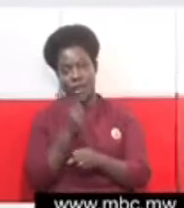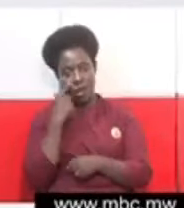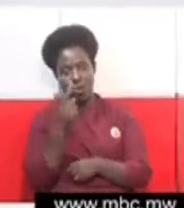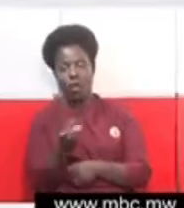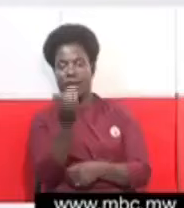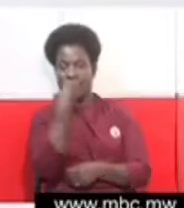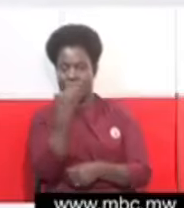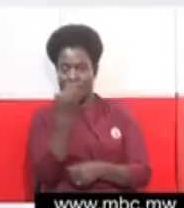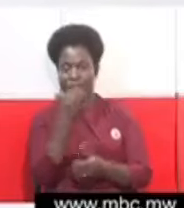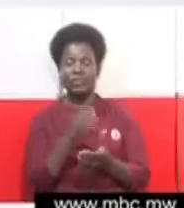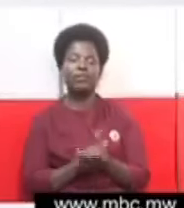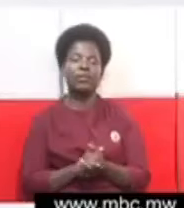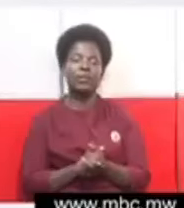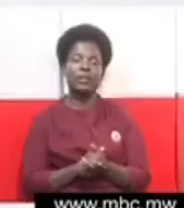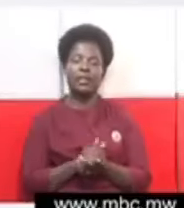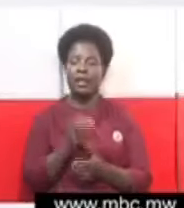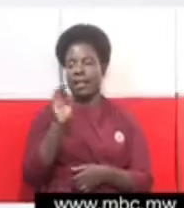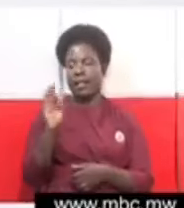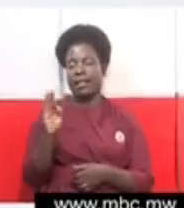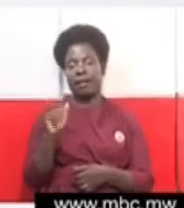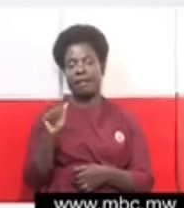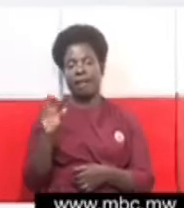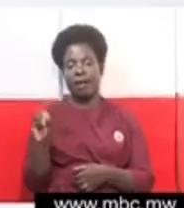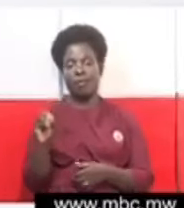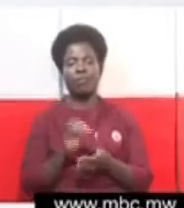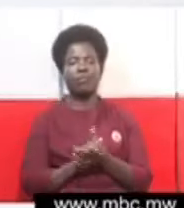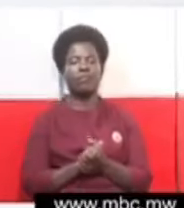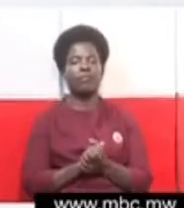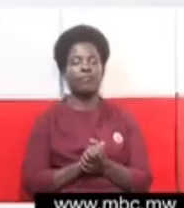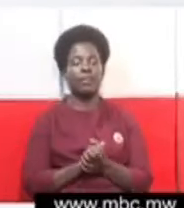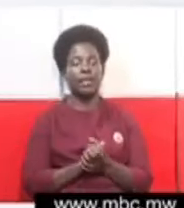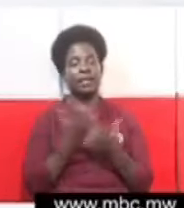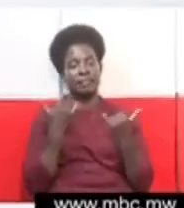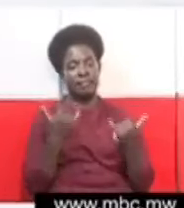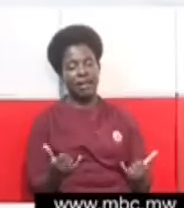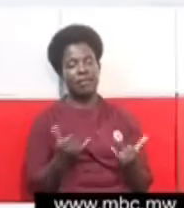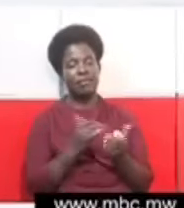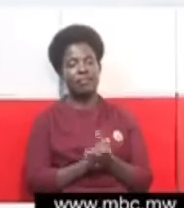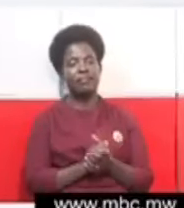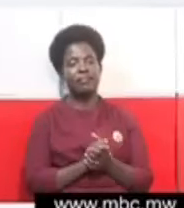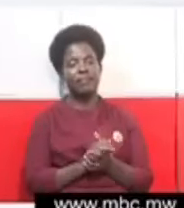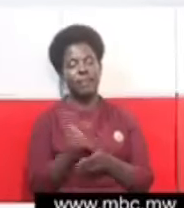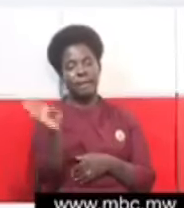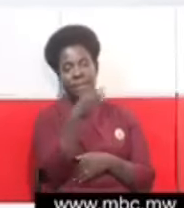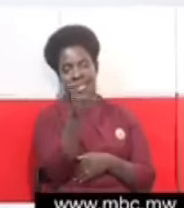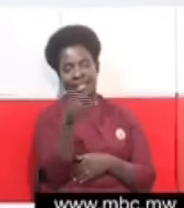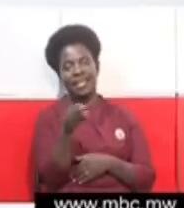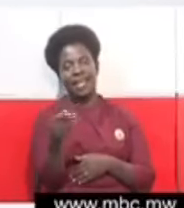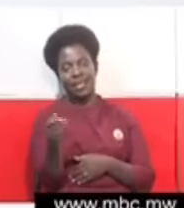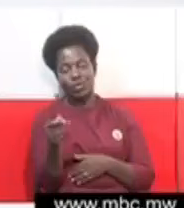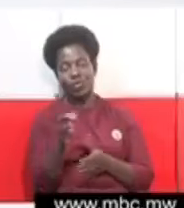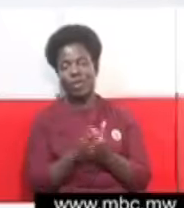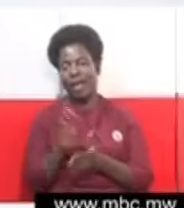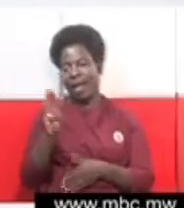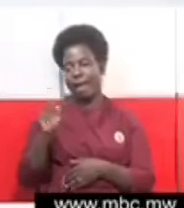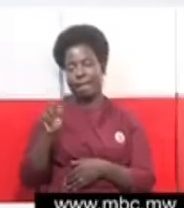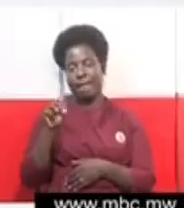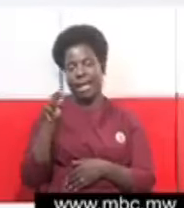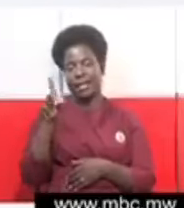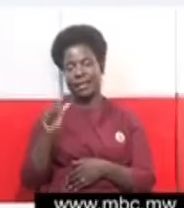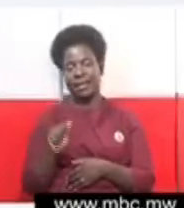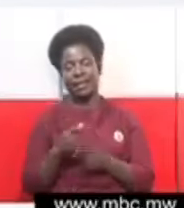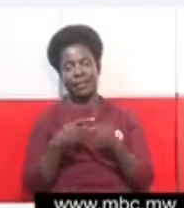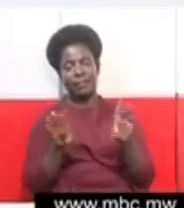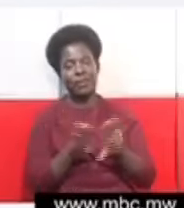la Food and Agriculture Organization, FAO. Paka dali pano nduna ya zachuma a Simplex Chichola Banda